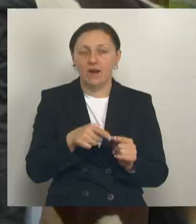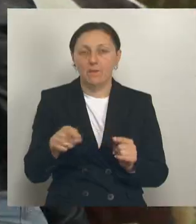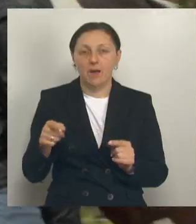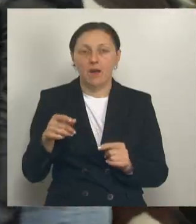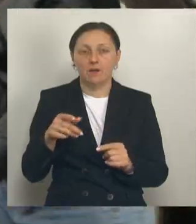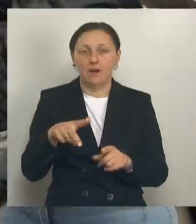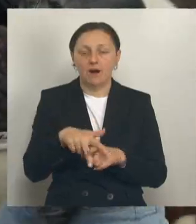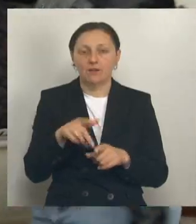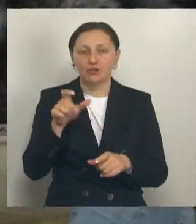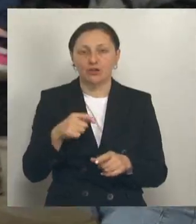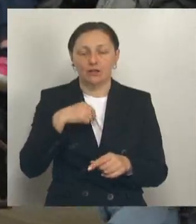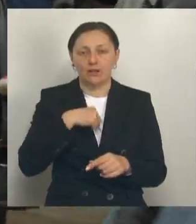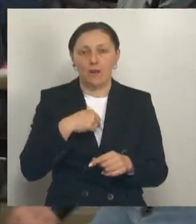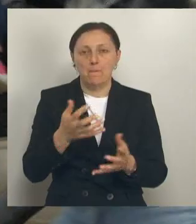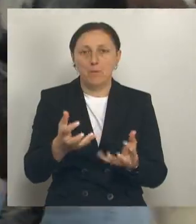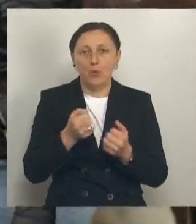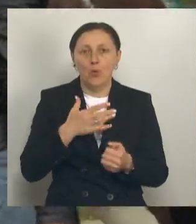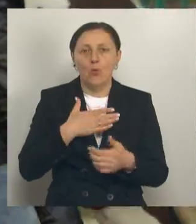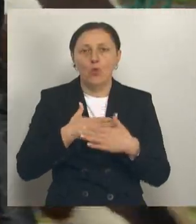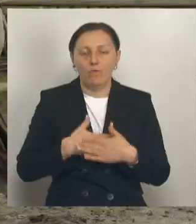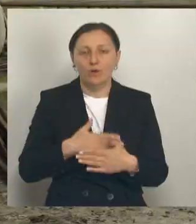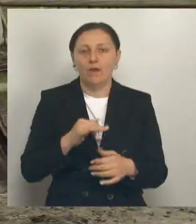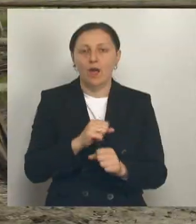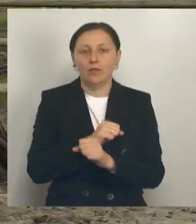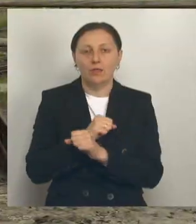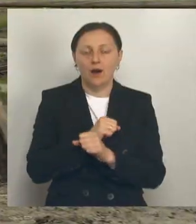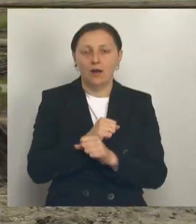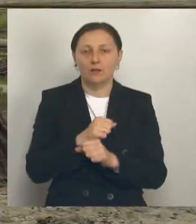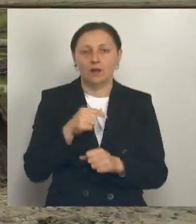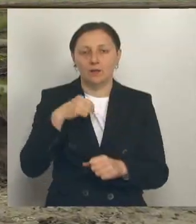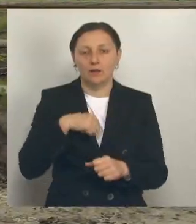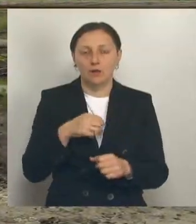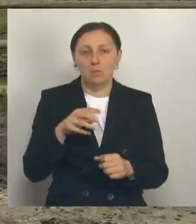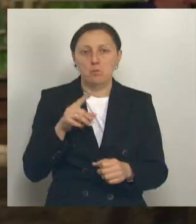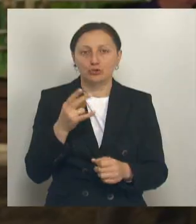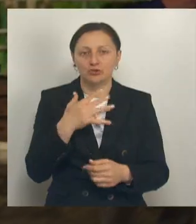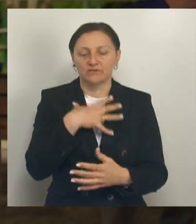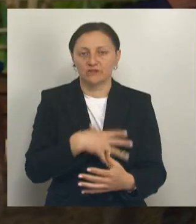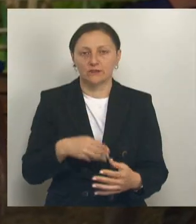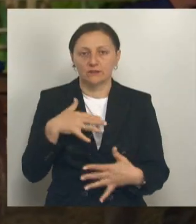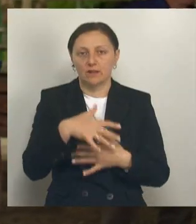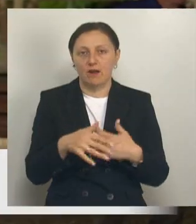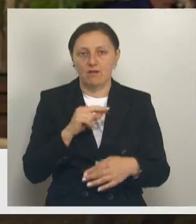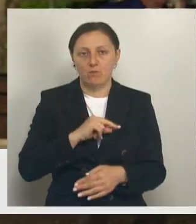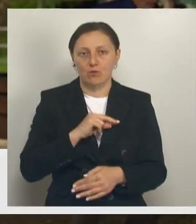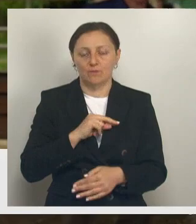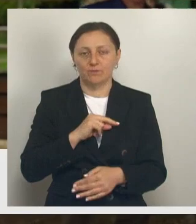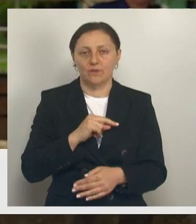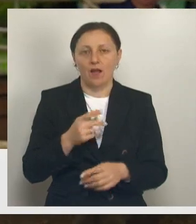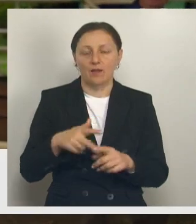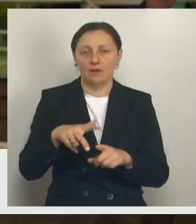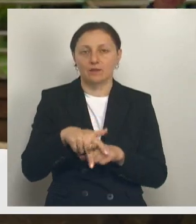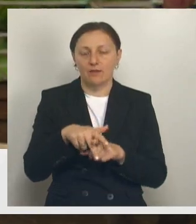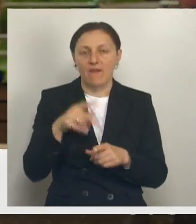получает удовольствие и отдыхает и при этом у него задействовано до 600 групп мышц верховая езда отлично влияет